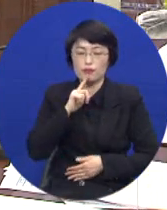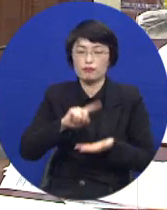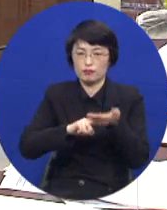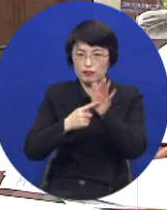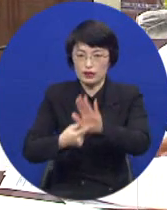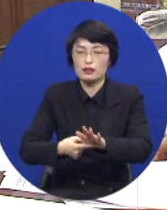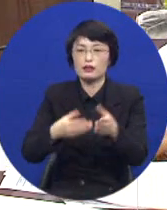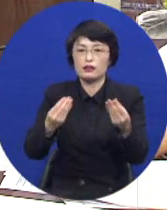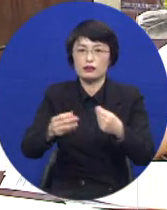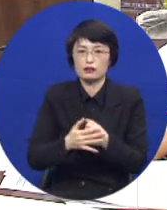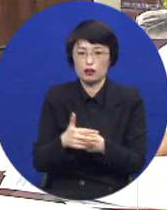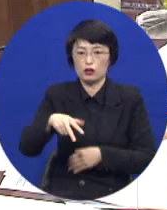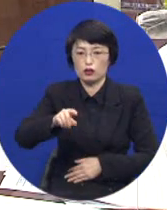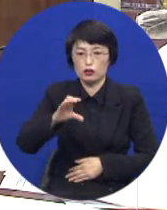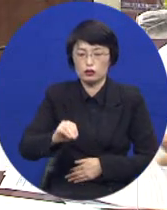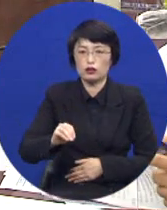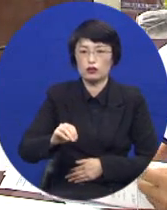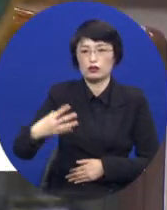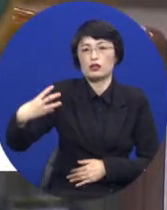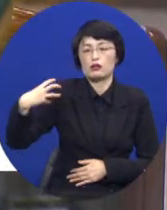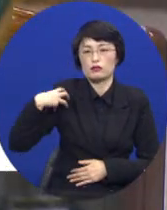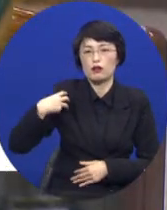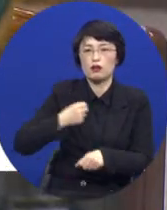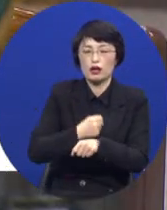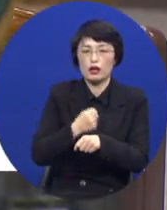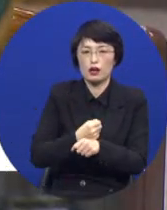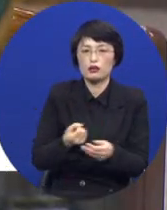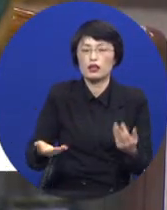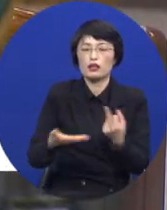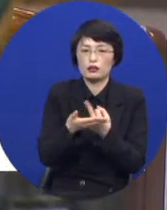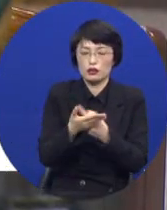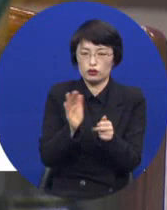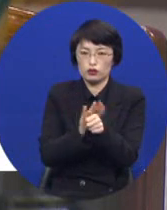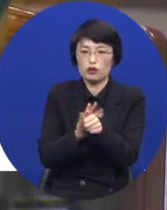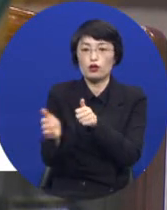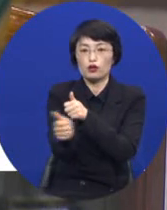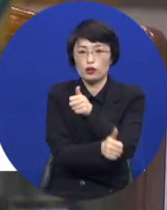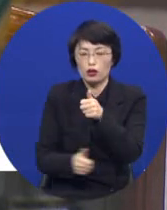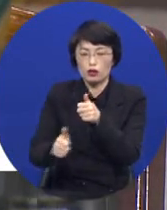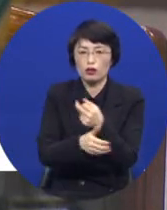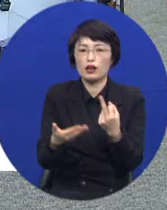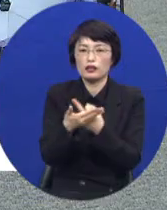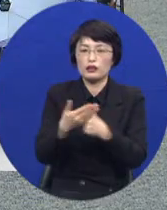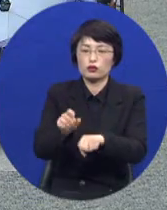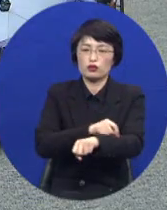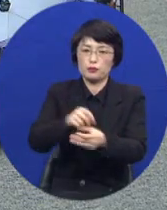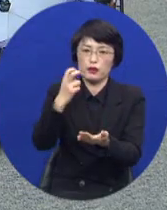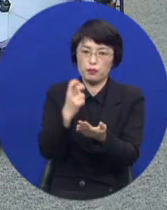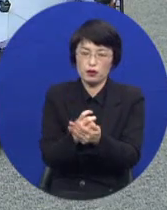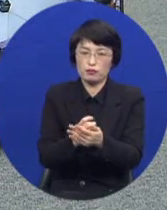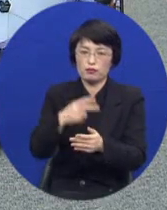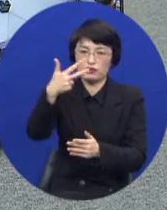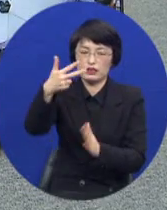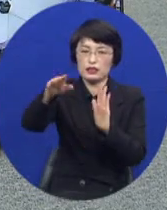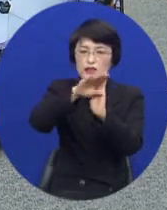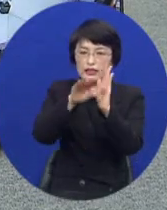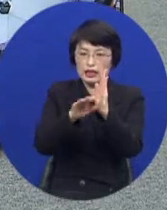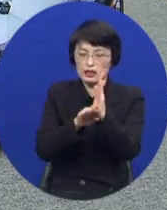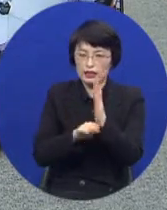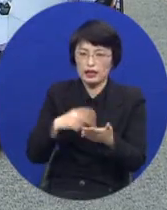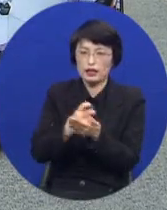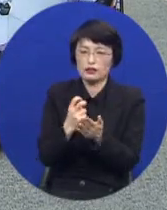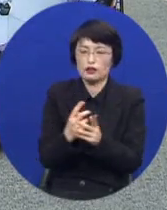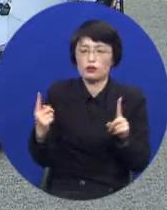총리가 주제 1 제주 지원 위원회 에서는 제주 특별법 7단계 제도개선 과제 서론 9권이